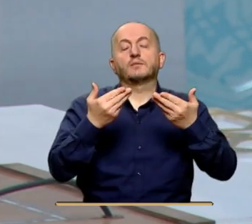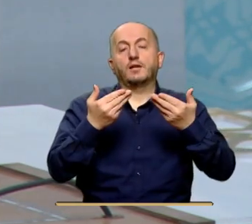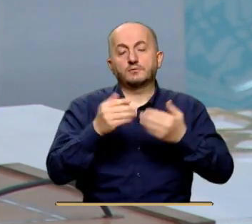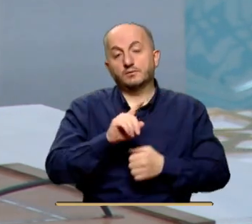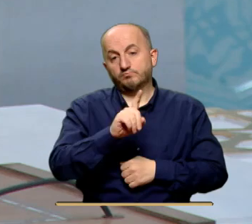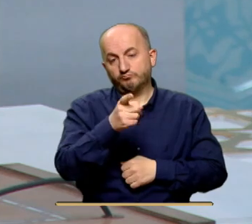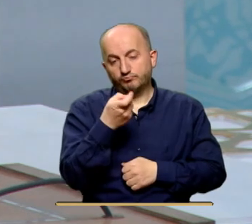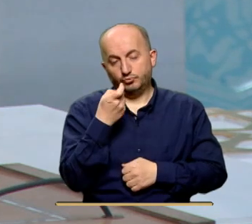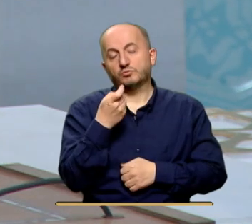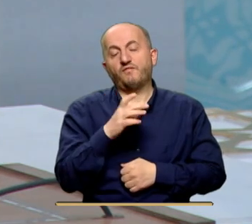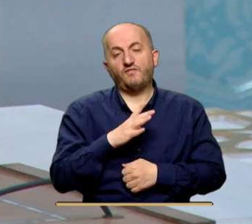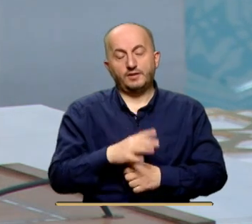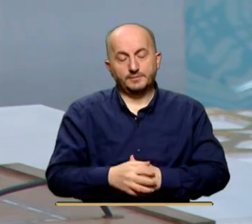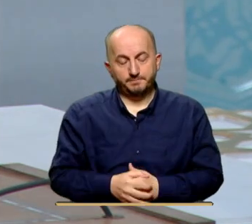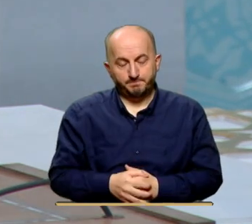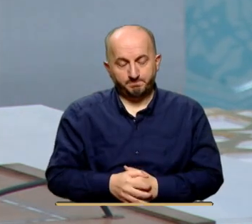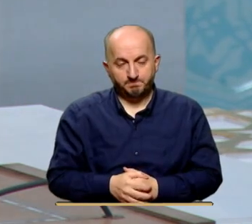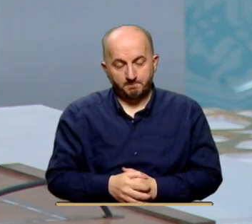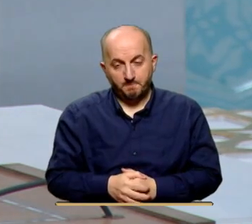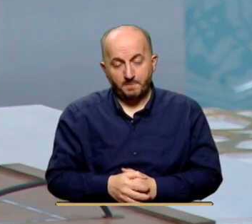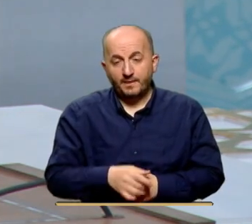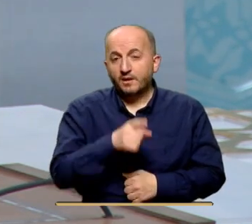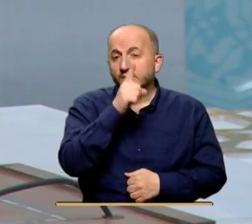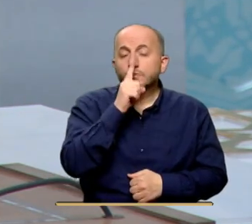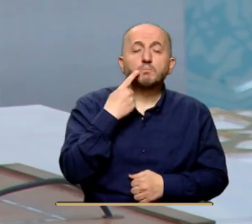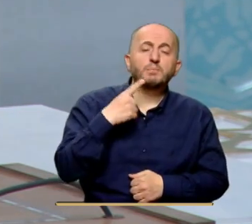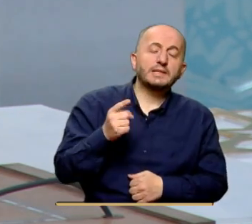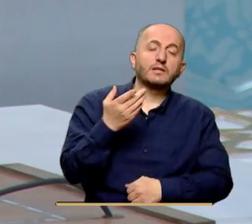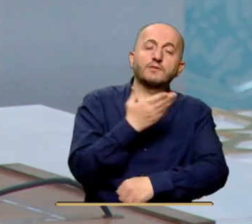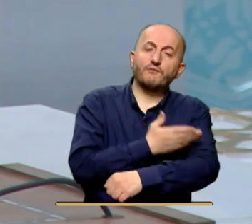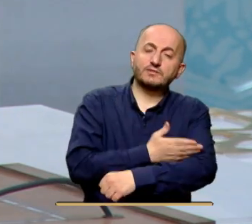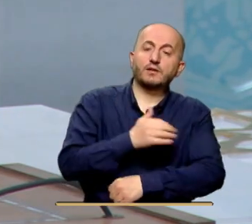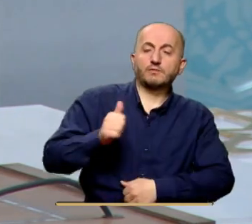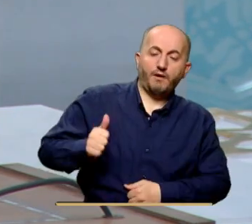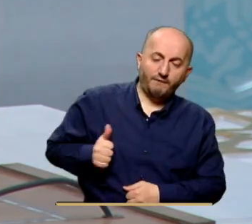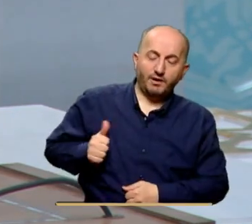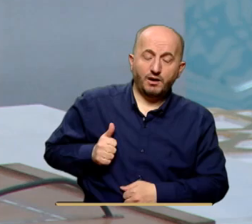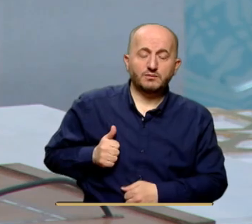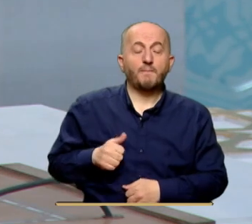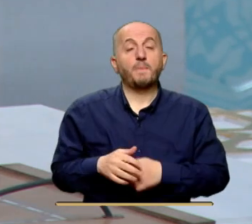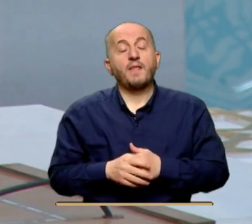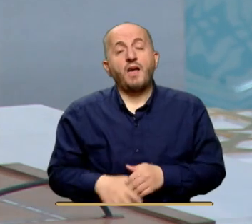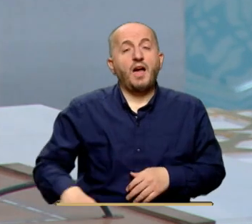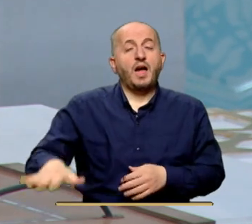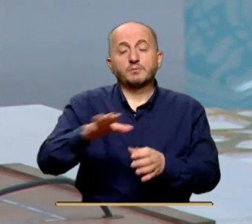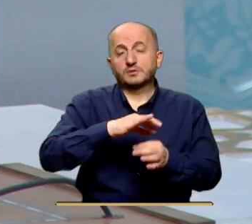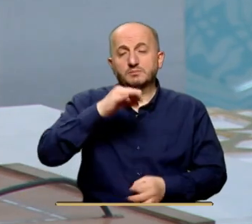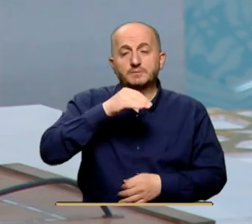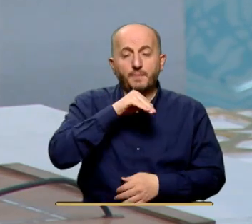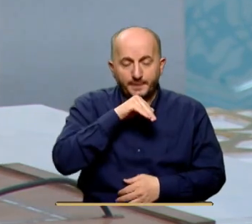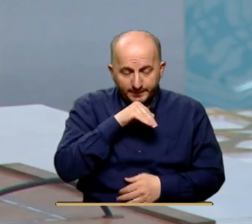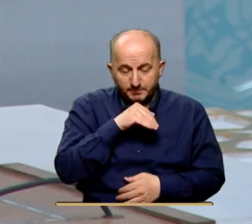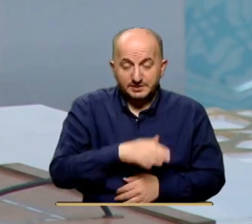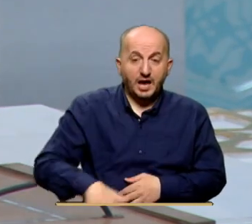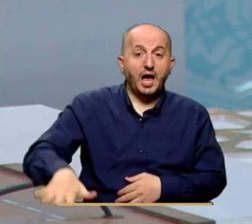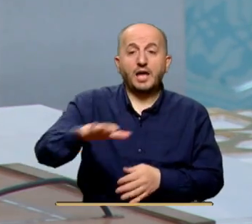tespitler de var. Yani yüz binlerce vatan evladı, her biri bizim dedemiz,